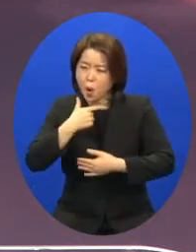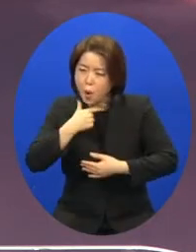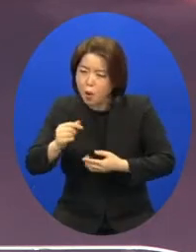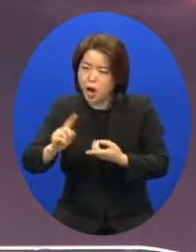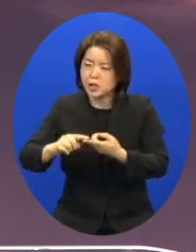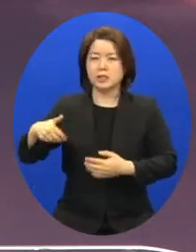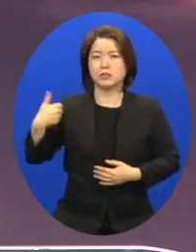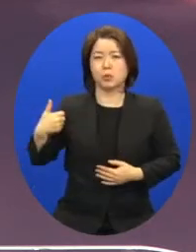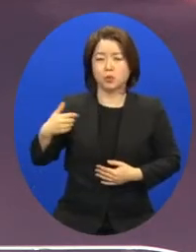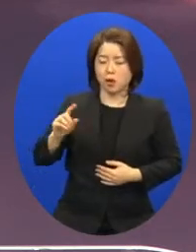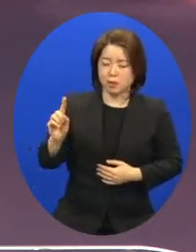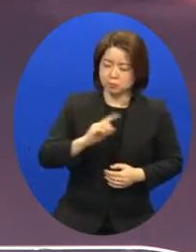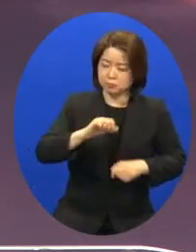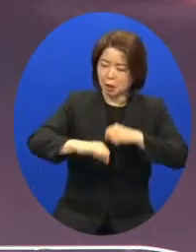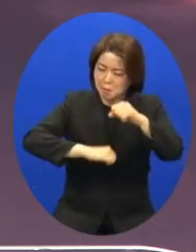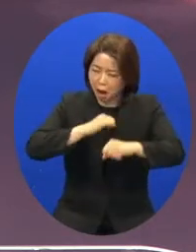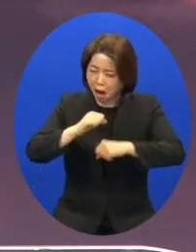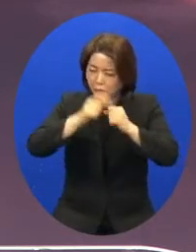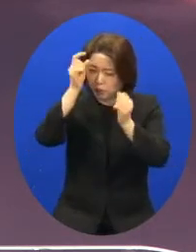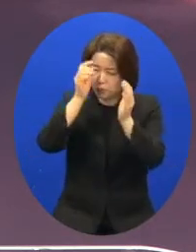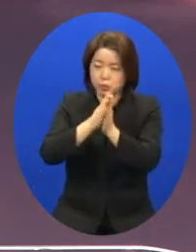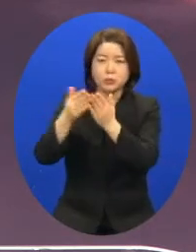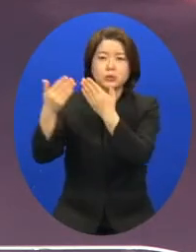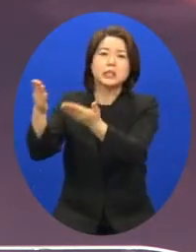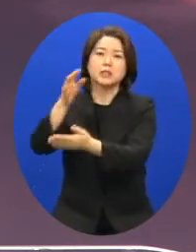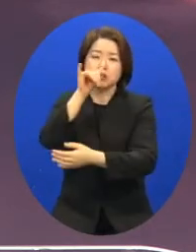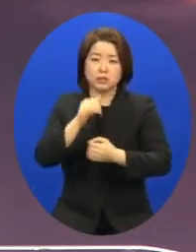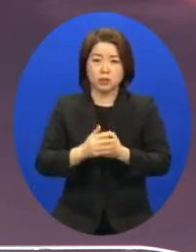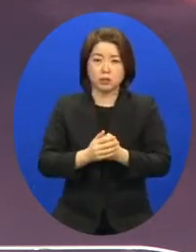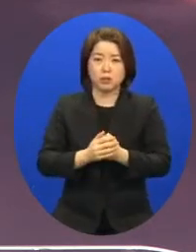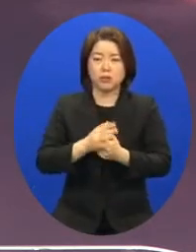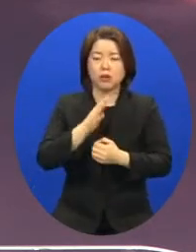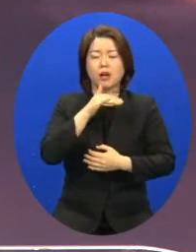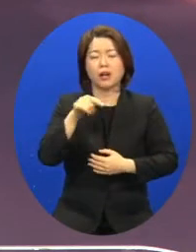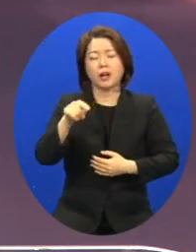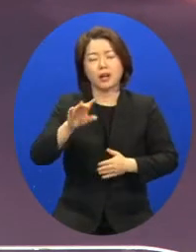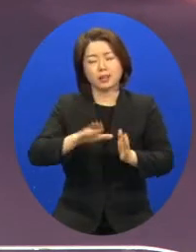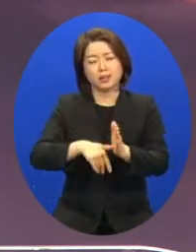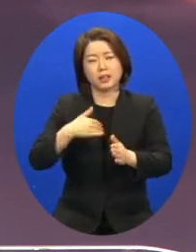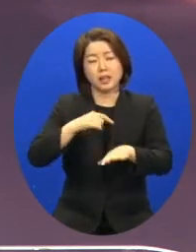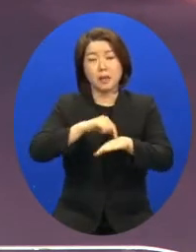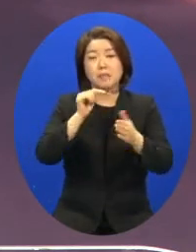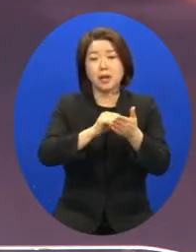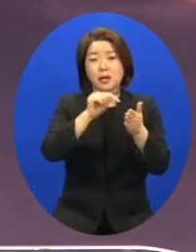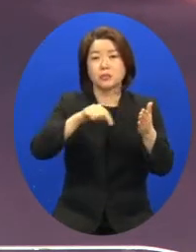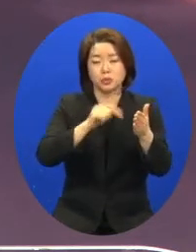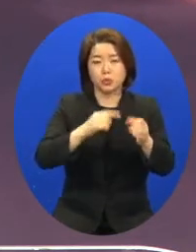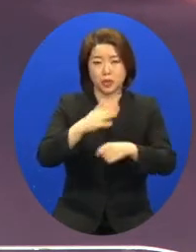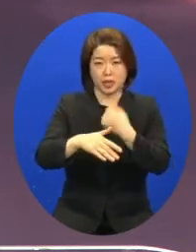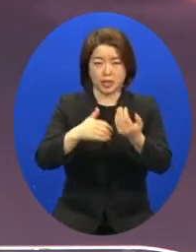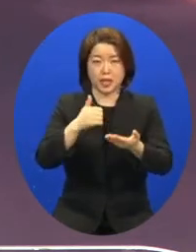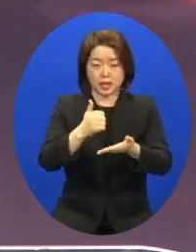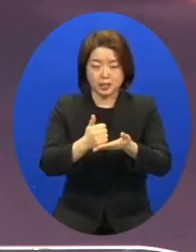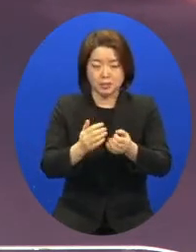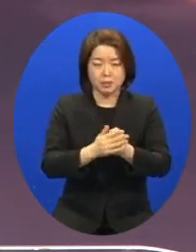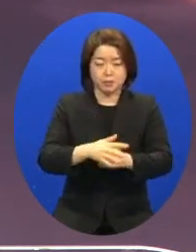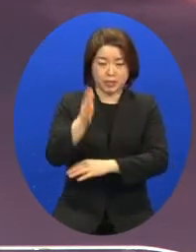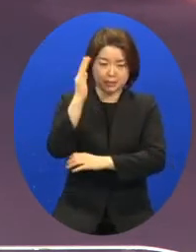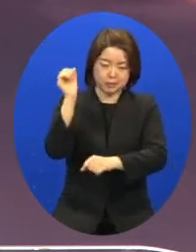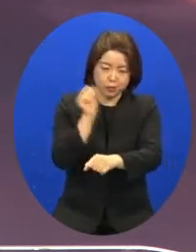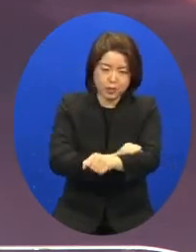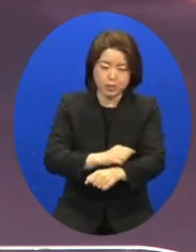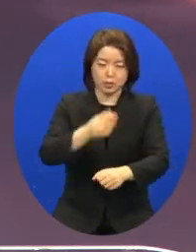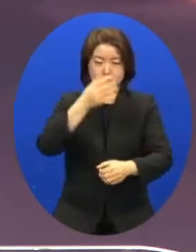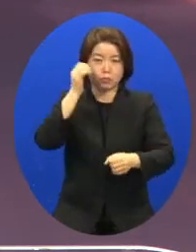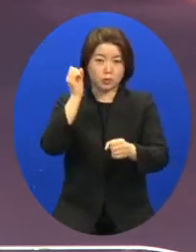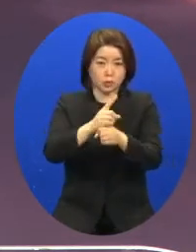원하시는지를 모르고 아무렇게나 하고 있구나. 그때 제 마음속에 아, 하나님께서 설교도 잘하고